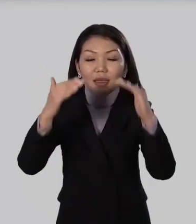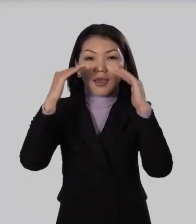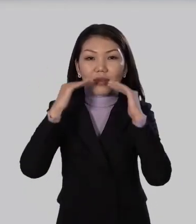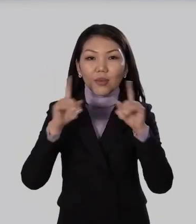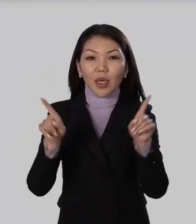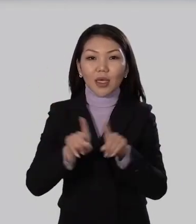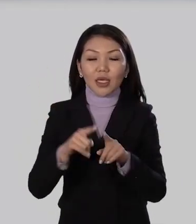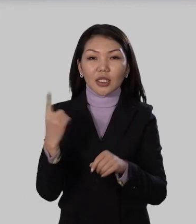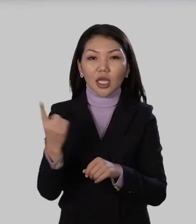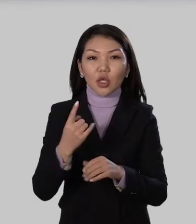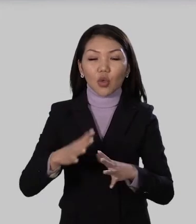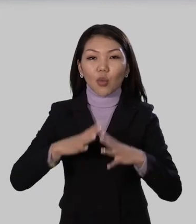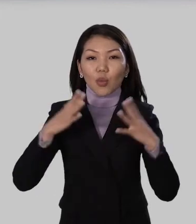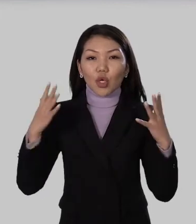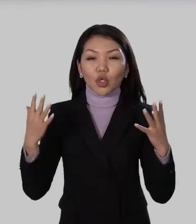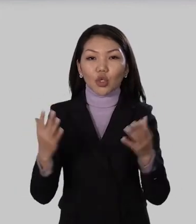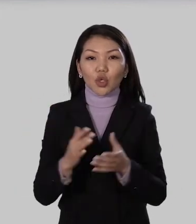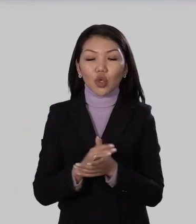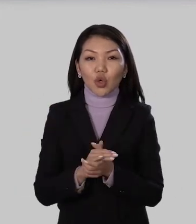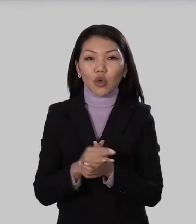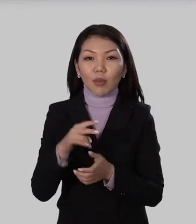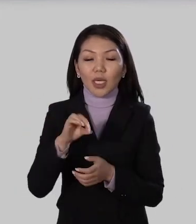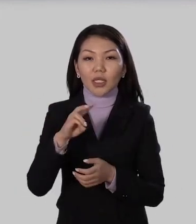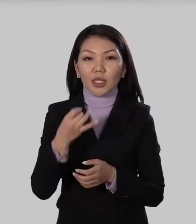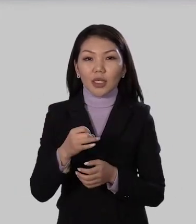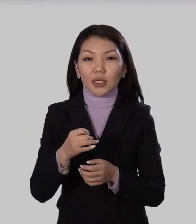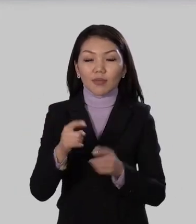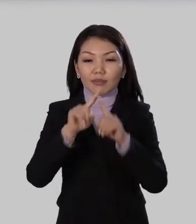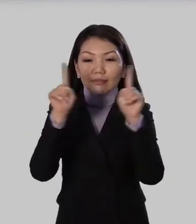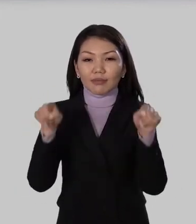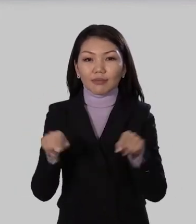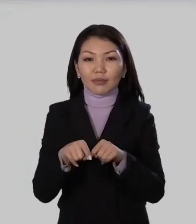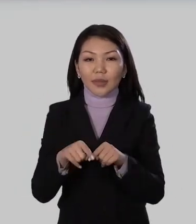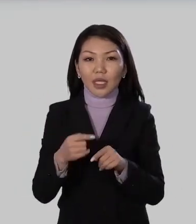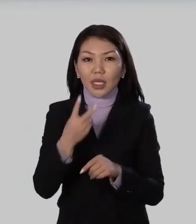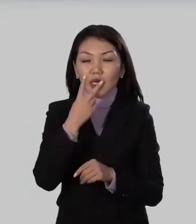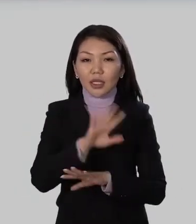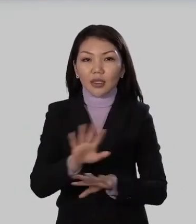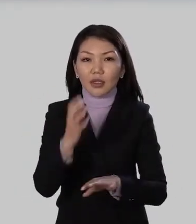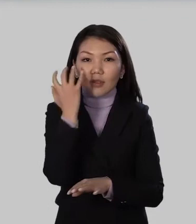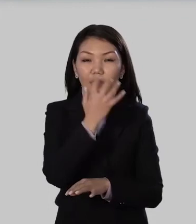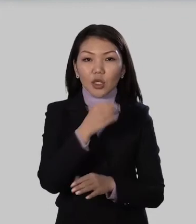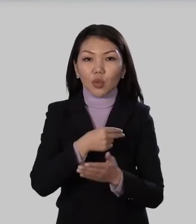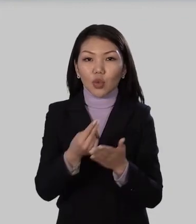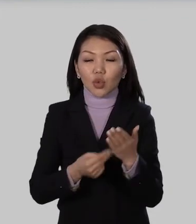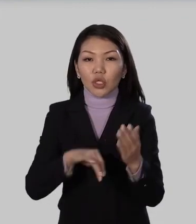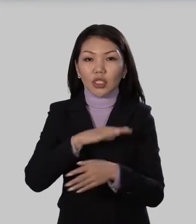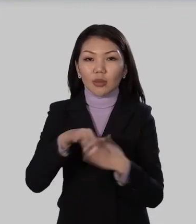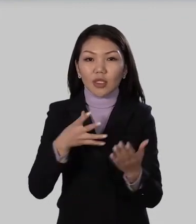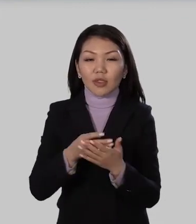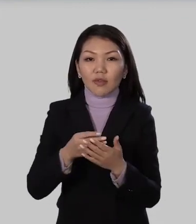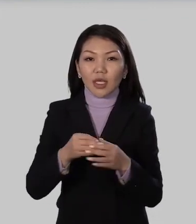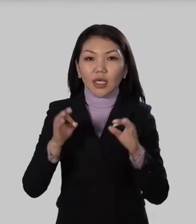небо кажется одной большой палитрой, где невидимый художник смешивает свои краски? Или смотреть,